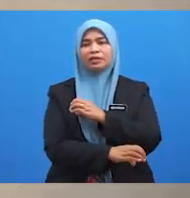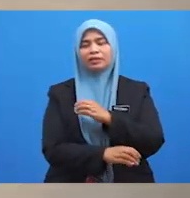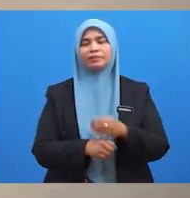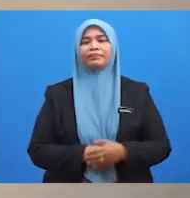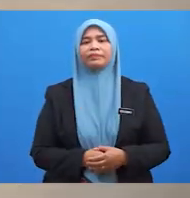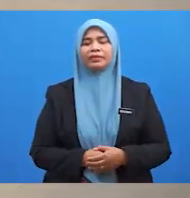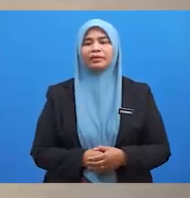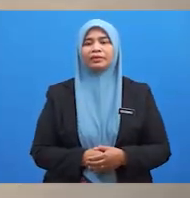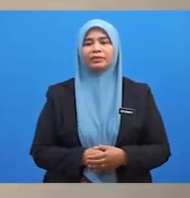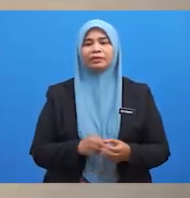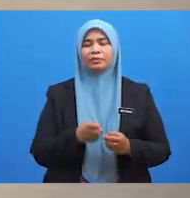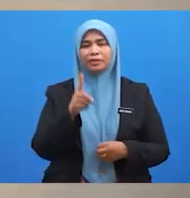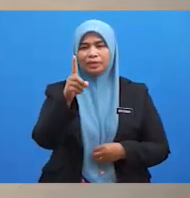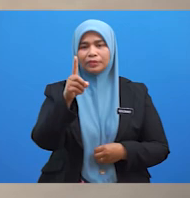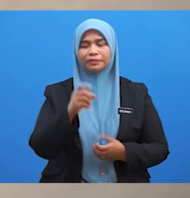Langkah pertama,